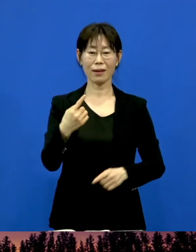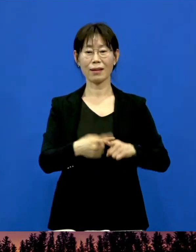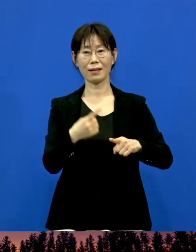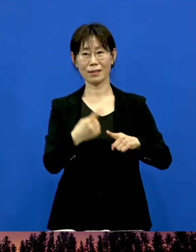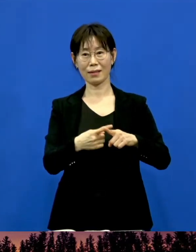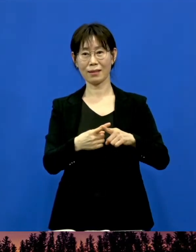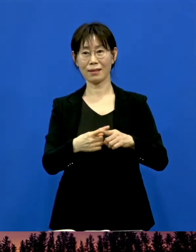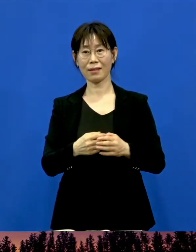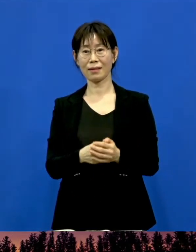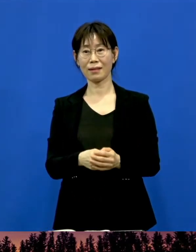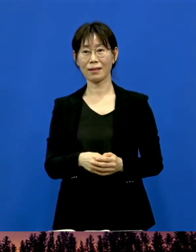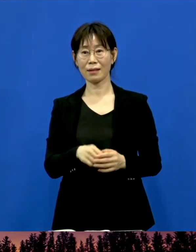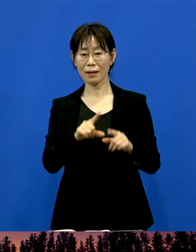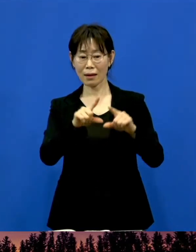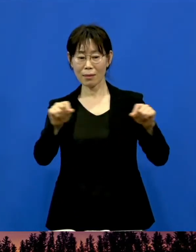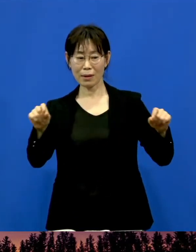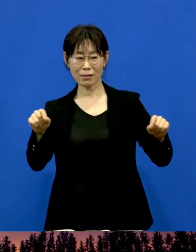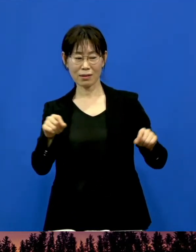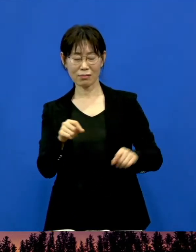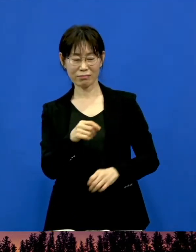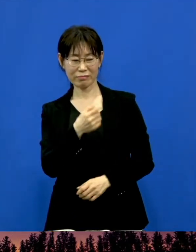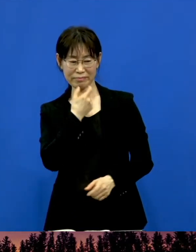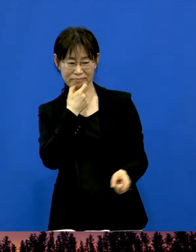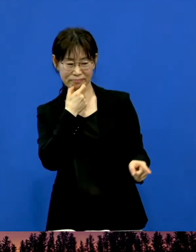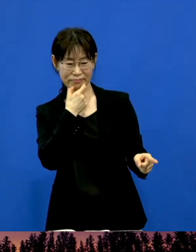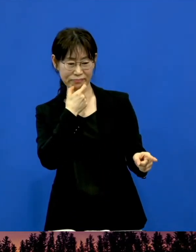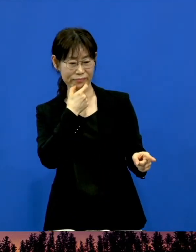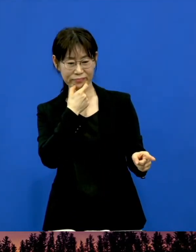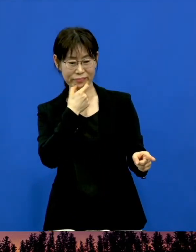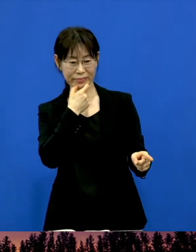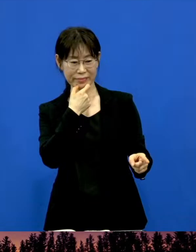반찬 투정하는 거 없어요, 여러분.